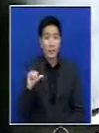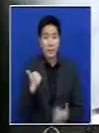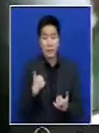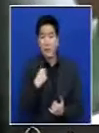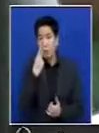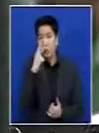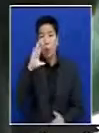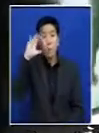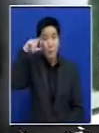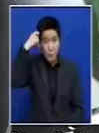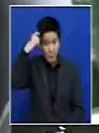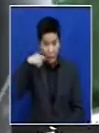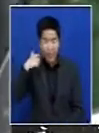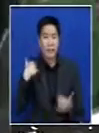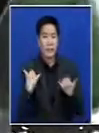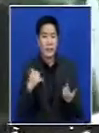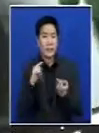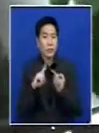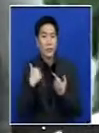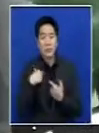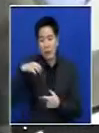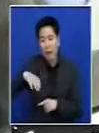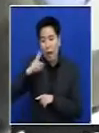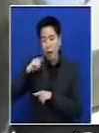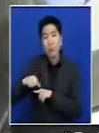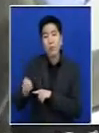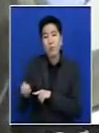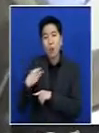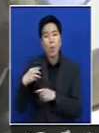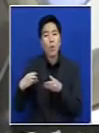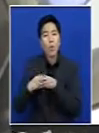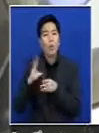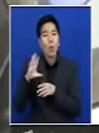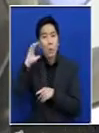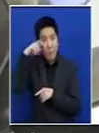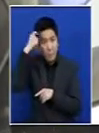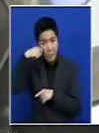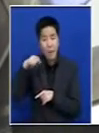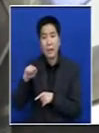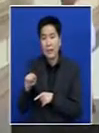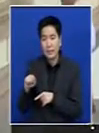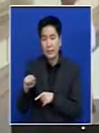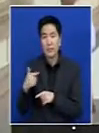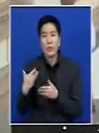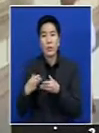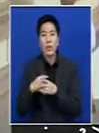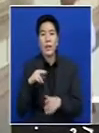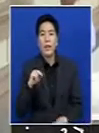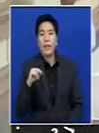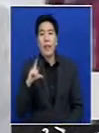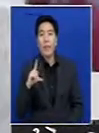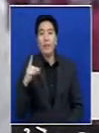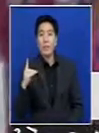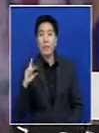วันนี้ข้ามาดูที่เมียนมากันบ้างค่ะล่าสุดนี้มีแหล่งข่าวคนหนึ่งจากพรรคสันนิบาตแห่งชาติเพื่อประชาธิปไตยหรือว่าพรรค NLD